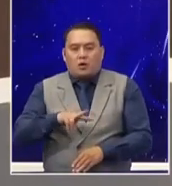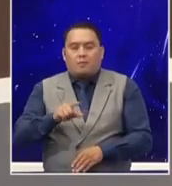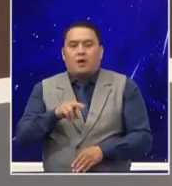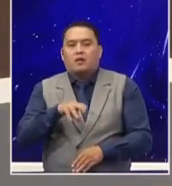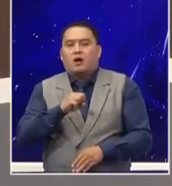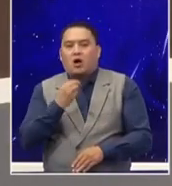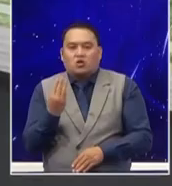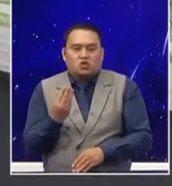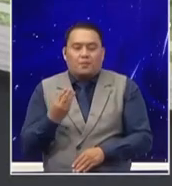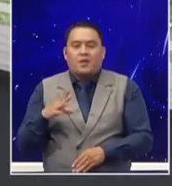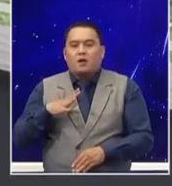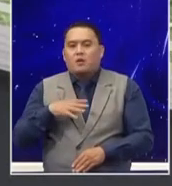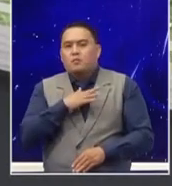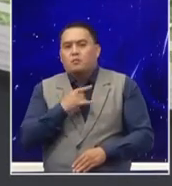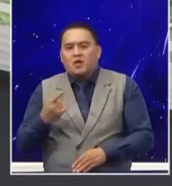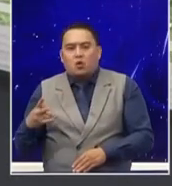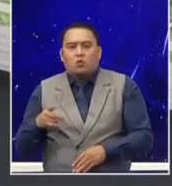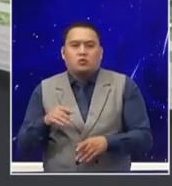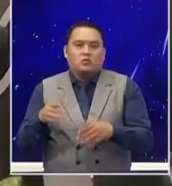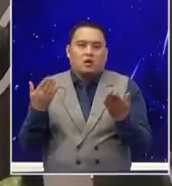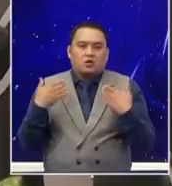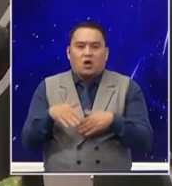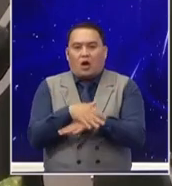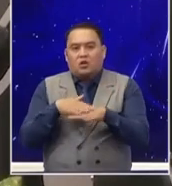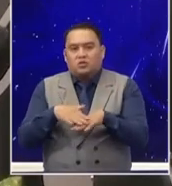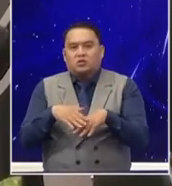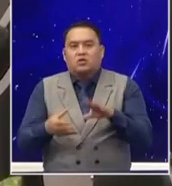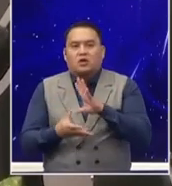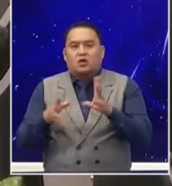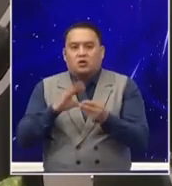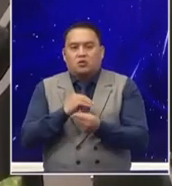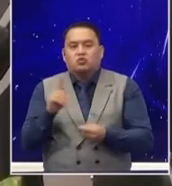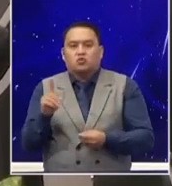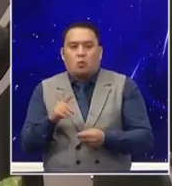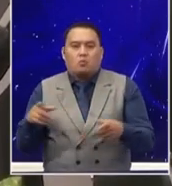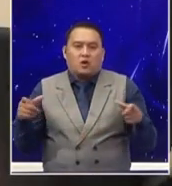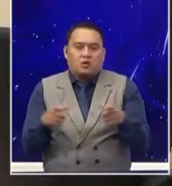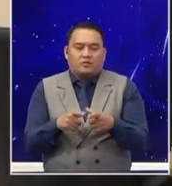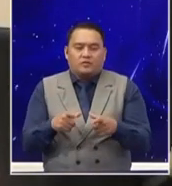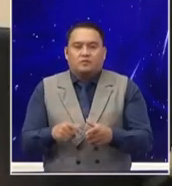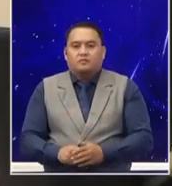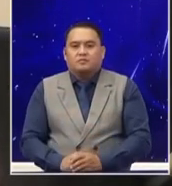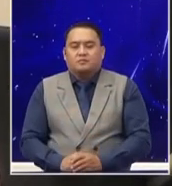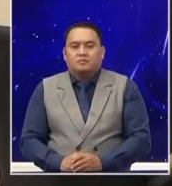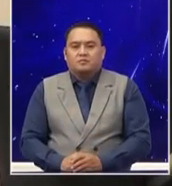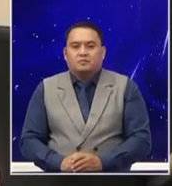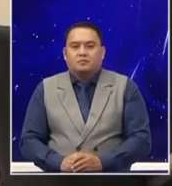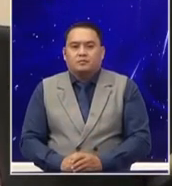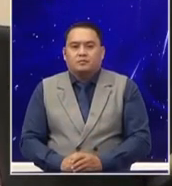Балхаша посетили более 1 000 000 отдыхающих. Это хороший результат, говорят специалисты, учитывая то, что пандемия внесла свои существенные